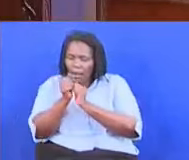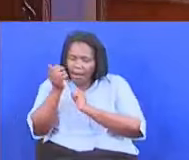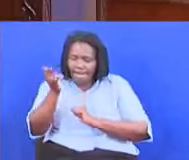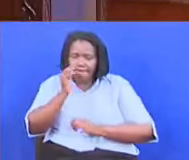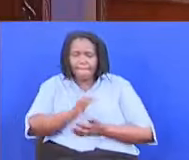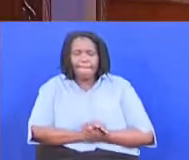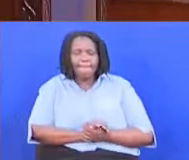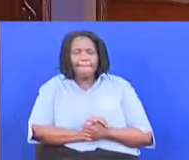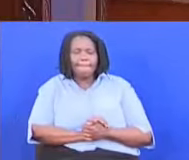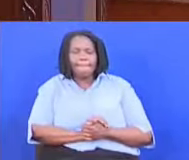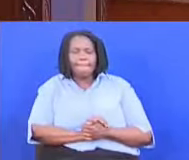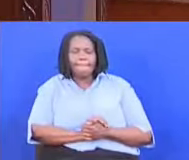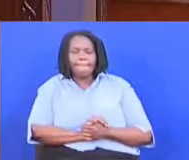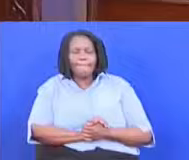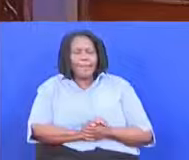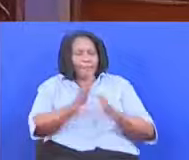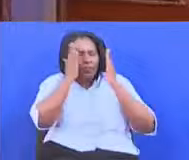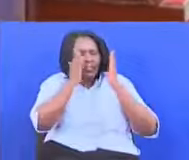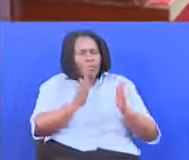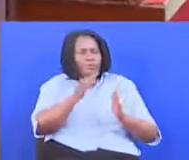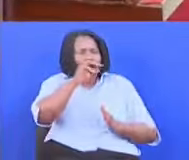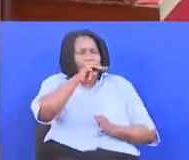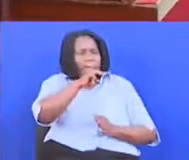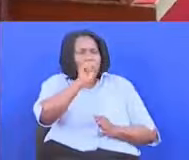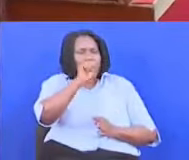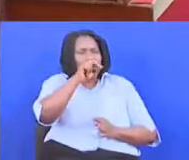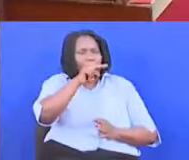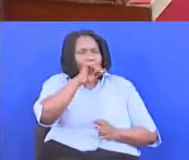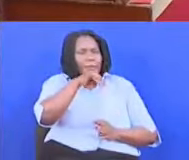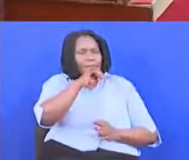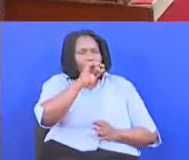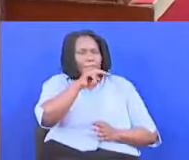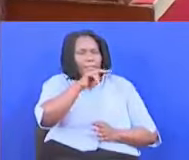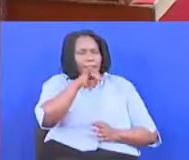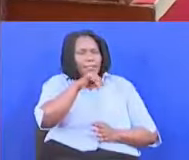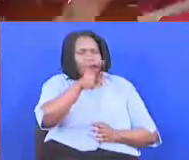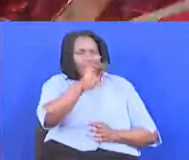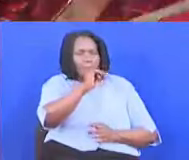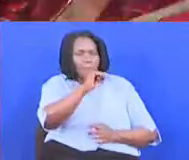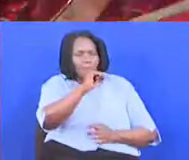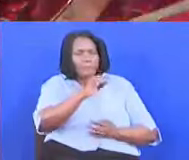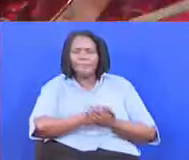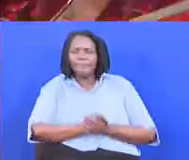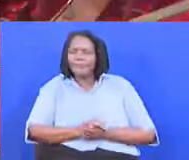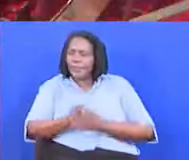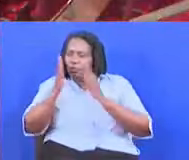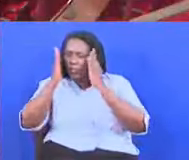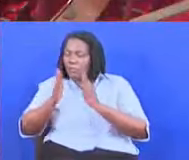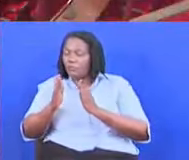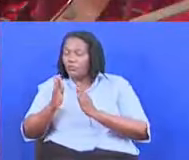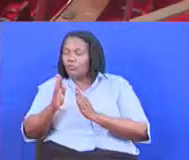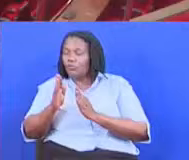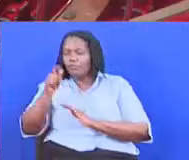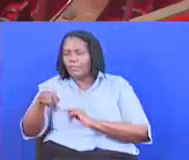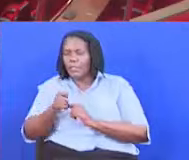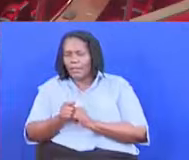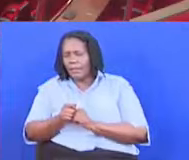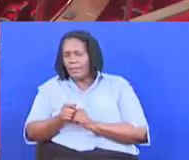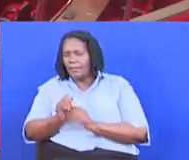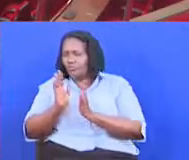Mheshimiwa Vedastus Manyinyi, swali la nyongeza. Asante Mheshimiwa Speaker kunipa nafasi niulize swali dogo la